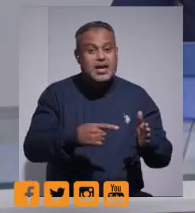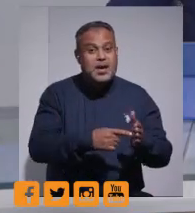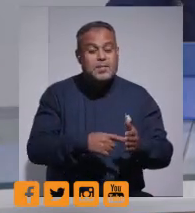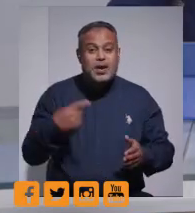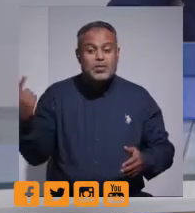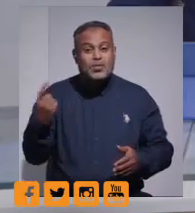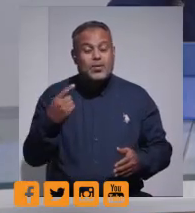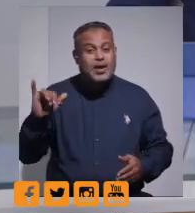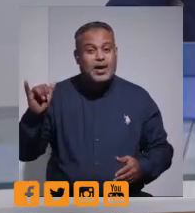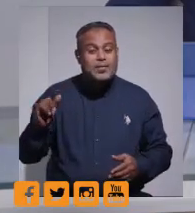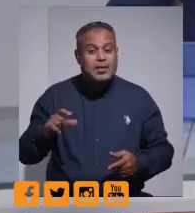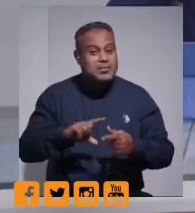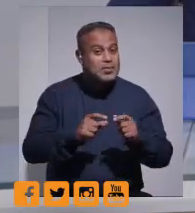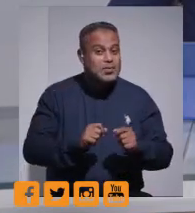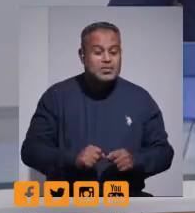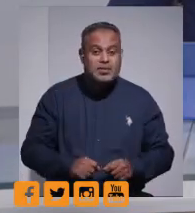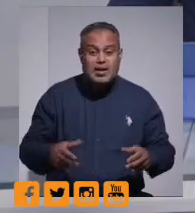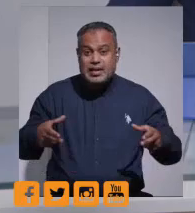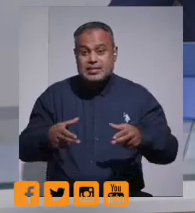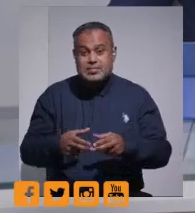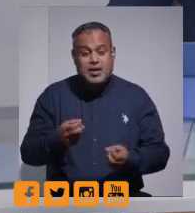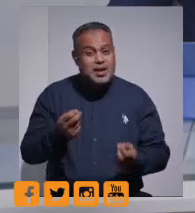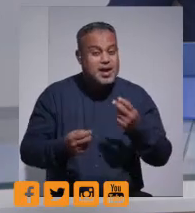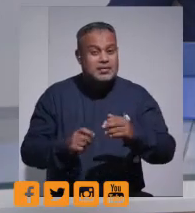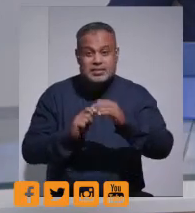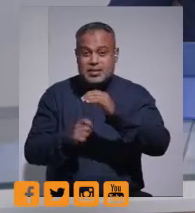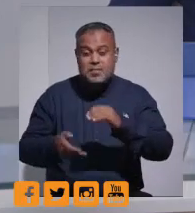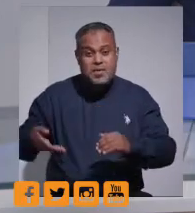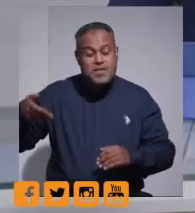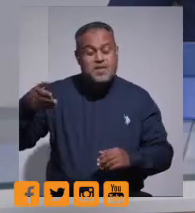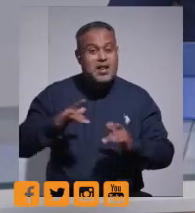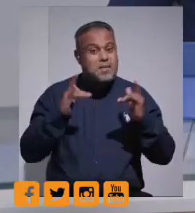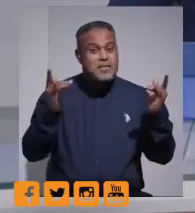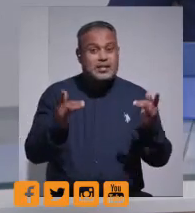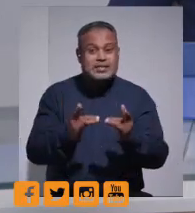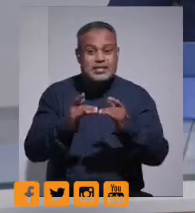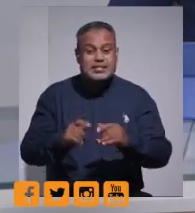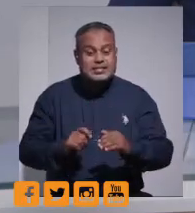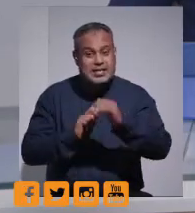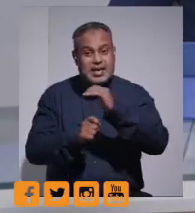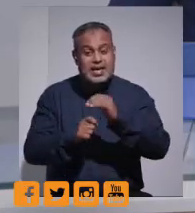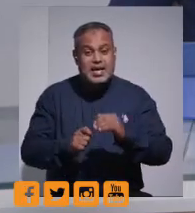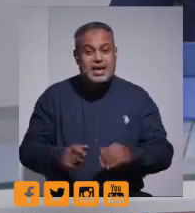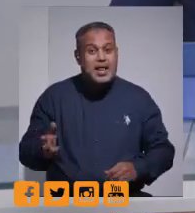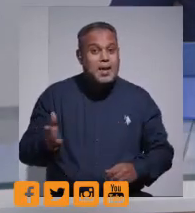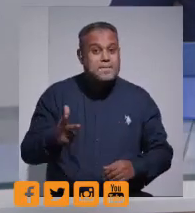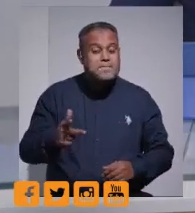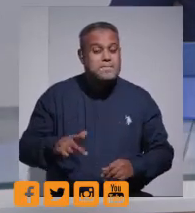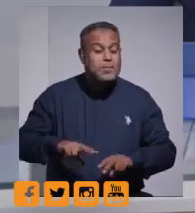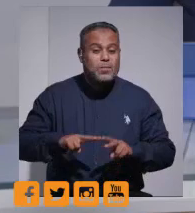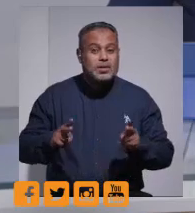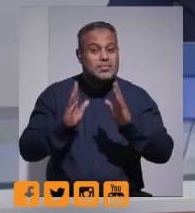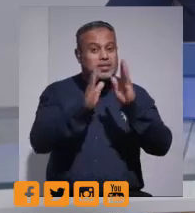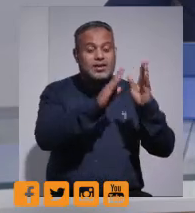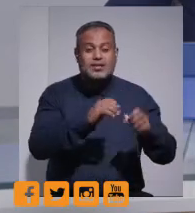الوزاري الاجتماع ناقش التقارير المرفوعه الى المجلس ومنها تقارير الامن العام عن مختلف مجالات العمل العربي